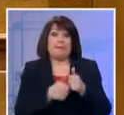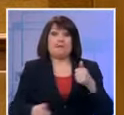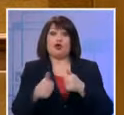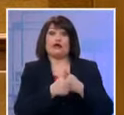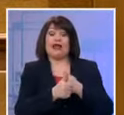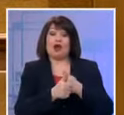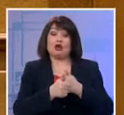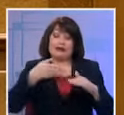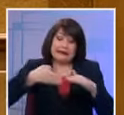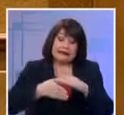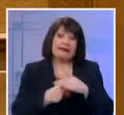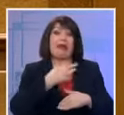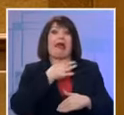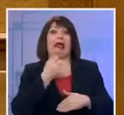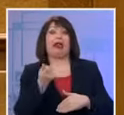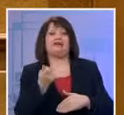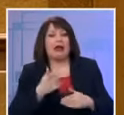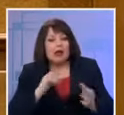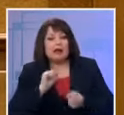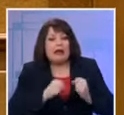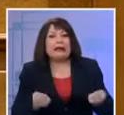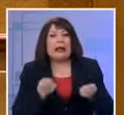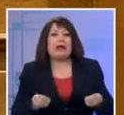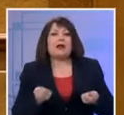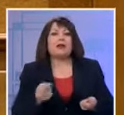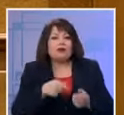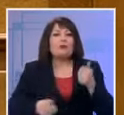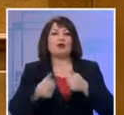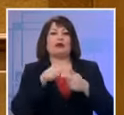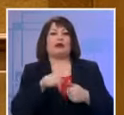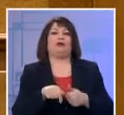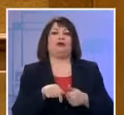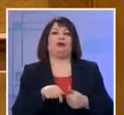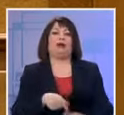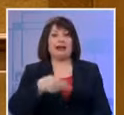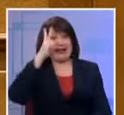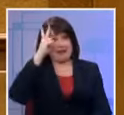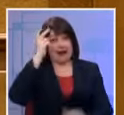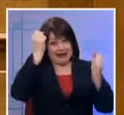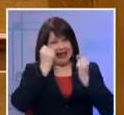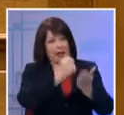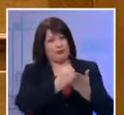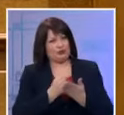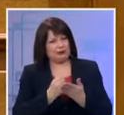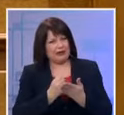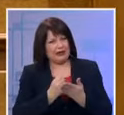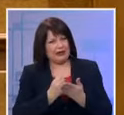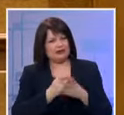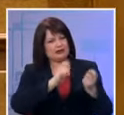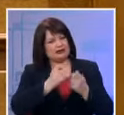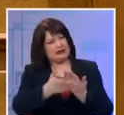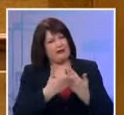να βγει η χώρα από στην ασφυξία. Και όσον αφορά τις γερμανικές αποζημιώσεις και